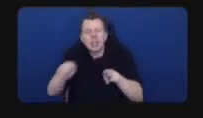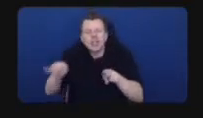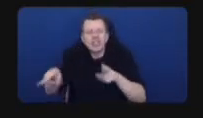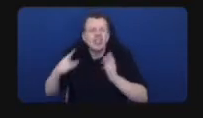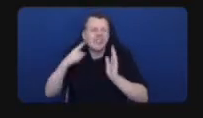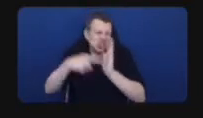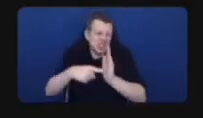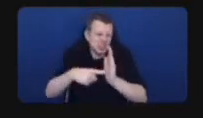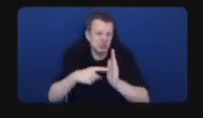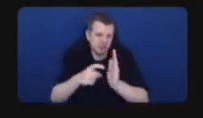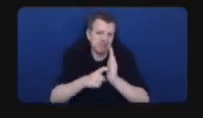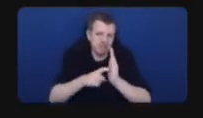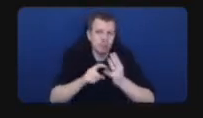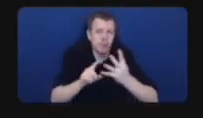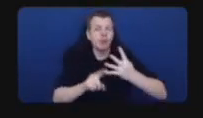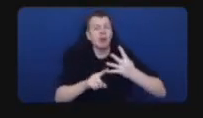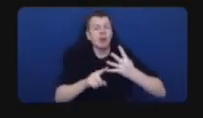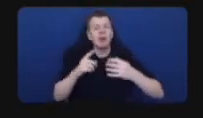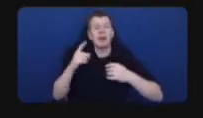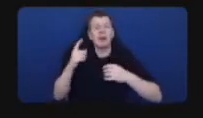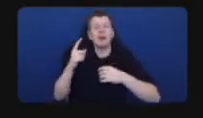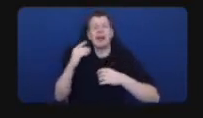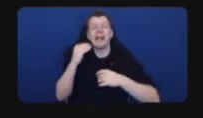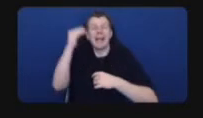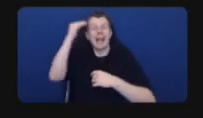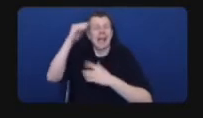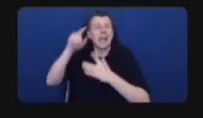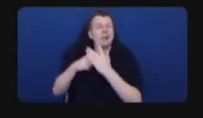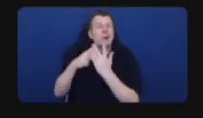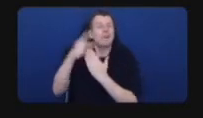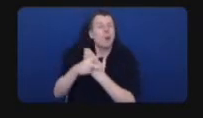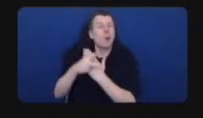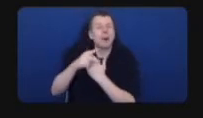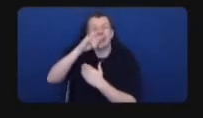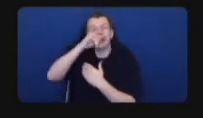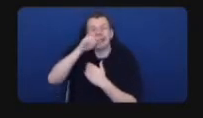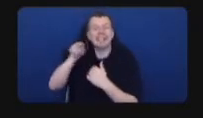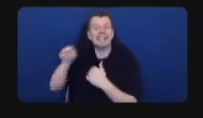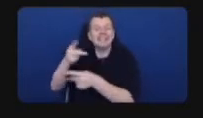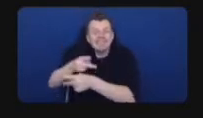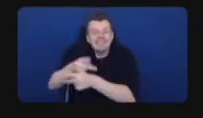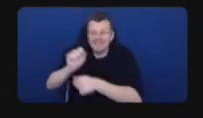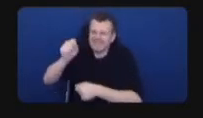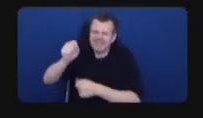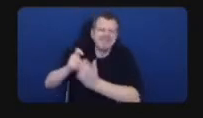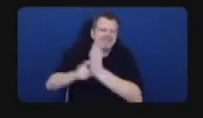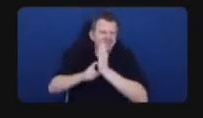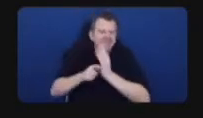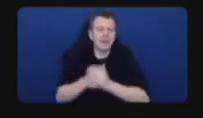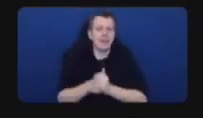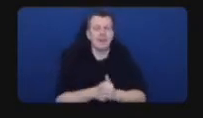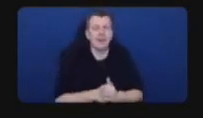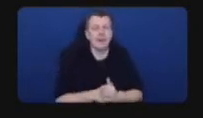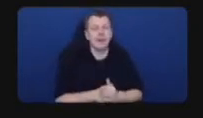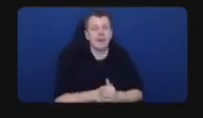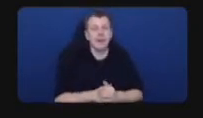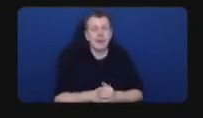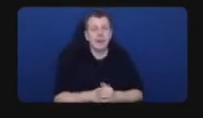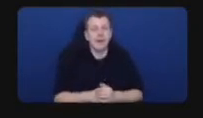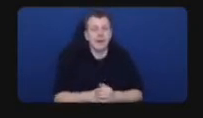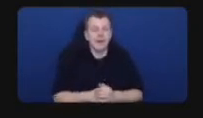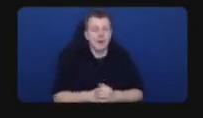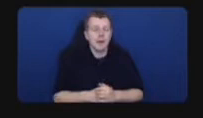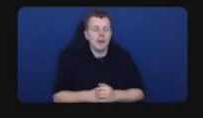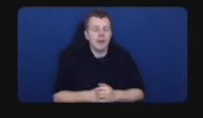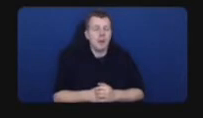有群居生活环境，还有一些是在启蒙项目，这些他们都是要求还是要求戴口